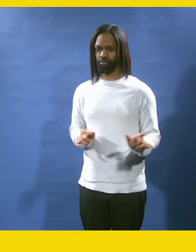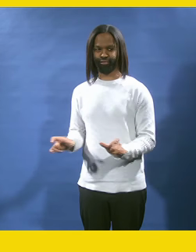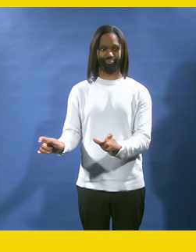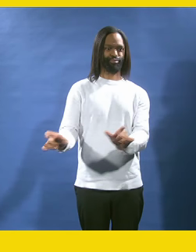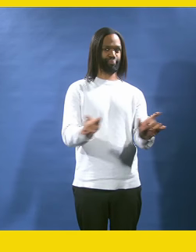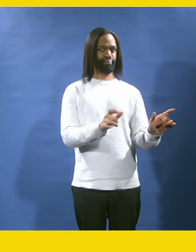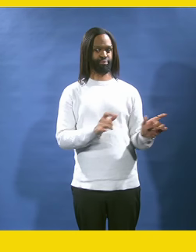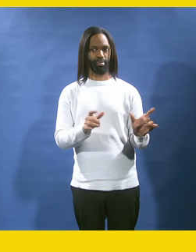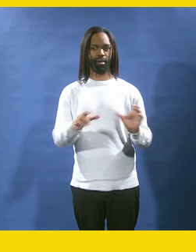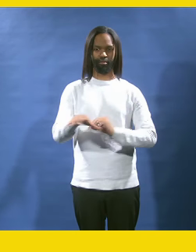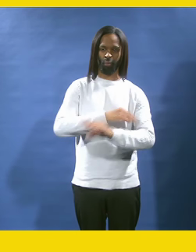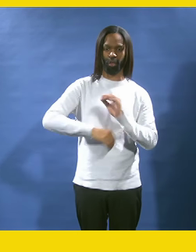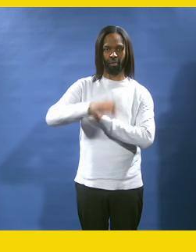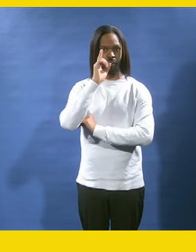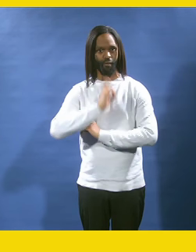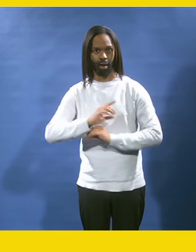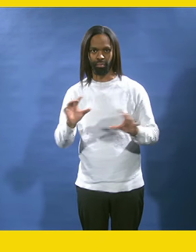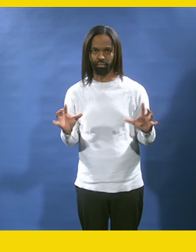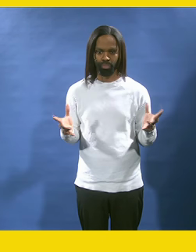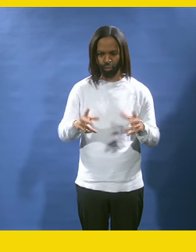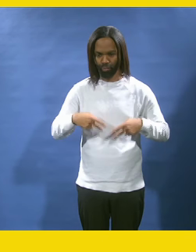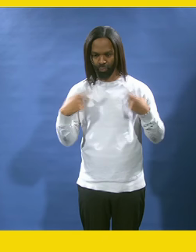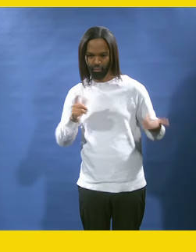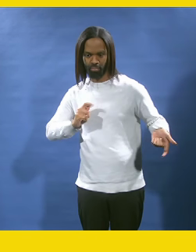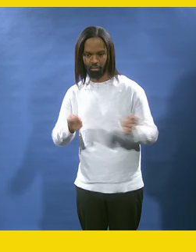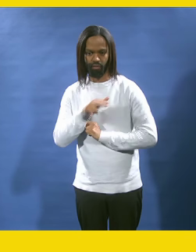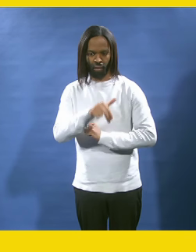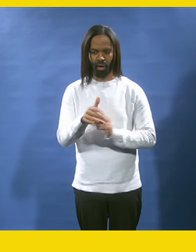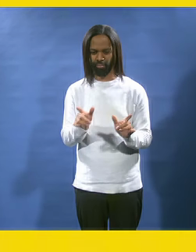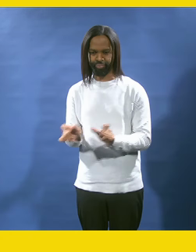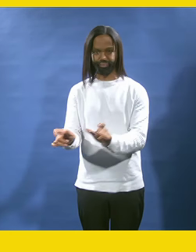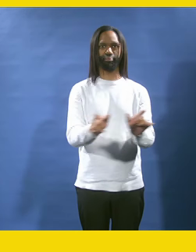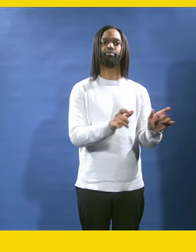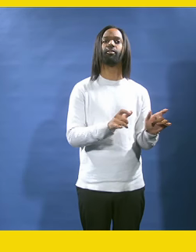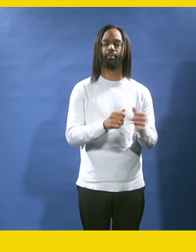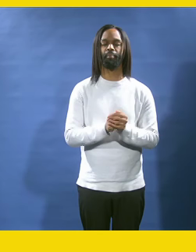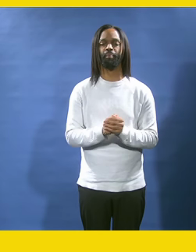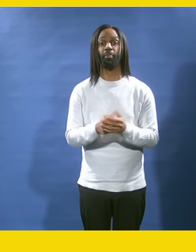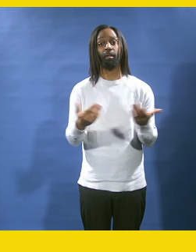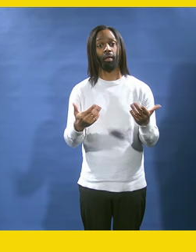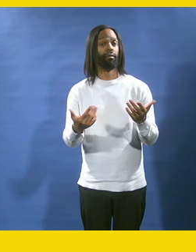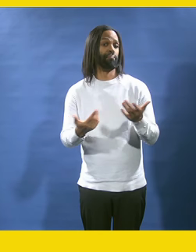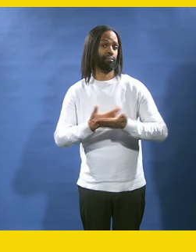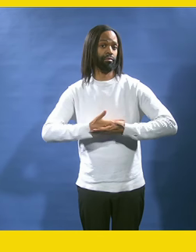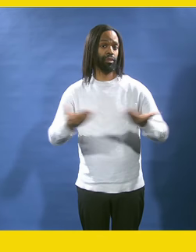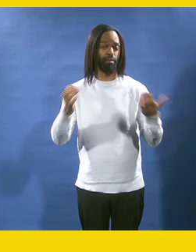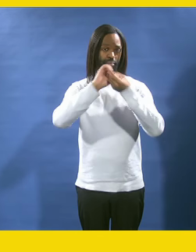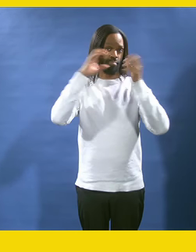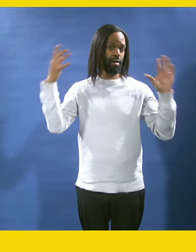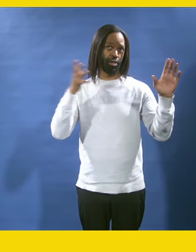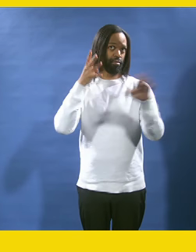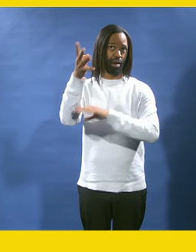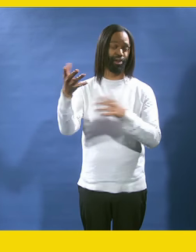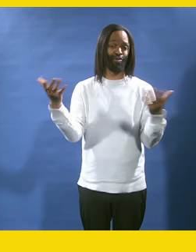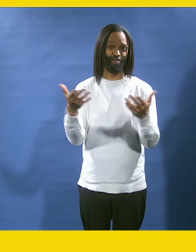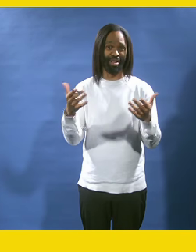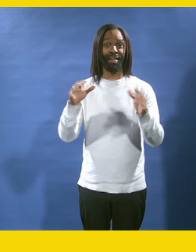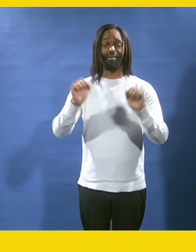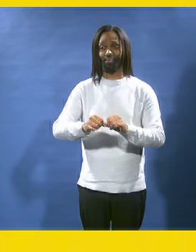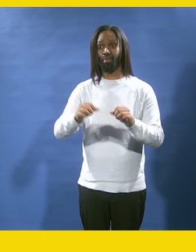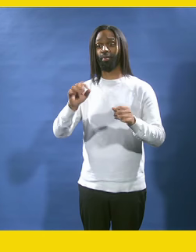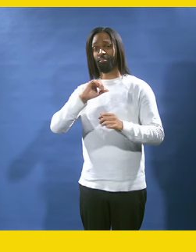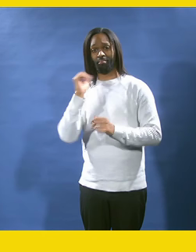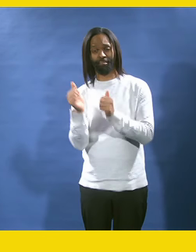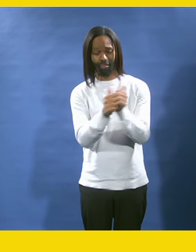quotidien de nos concitoyennes. Notre volonté est très simple, que chacune et chacun puisse imaginer un avenir en Grand Est dans la